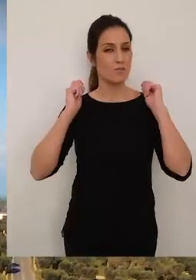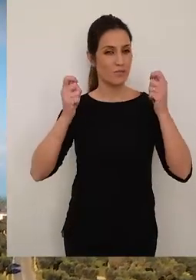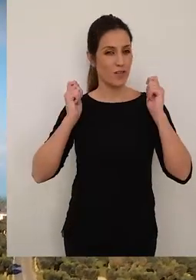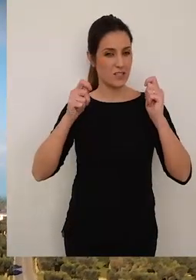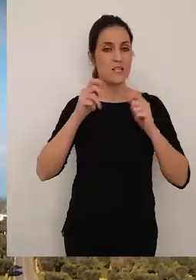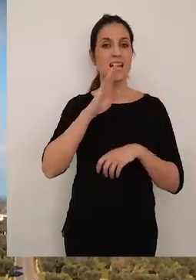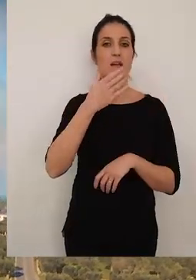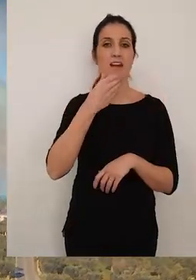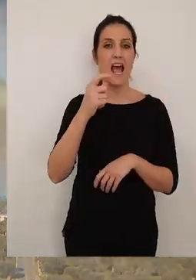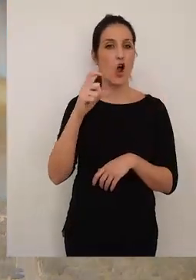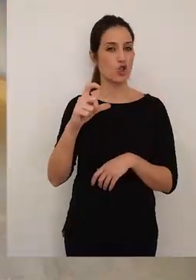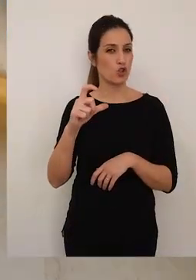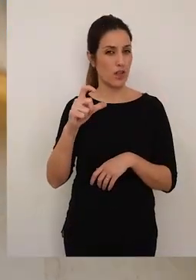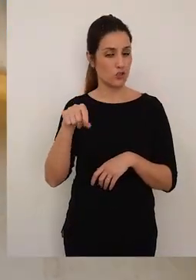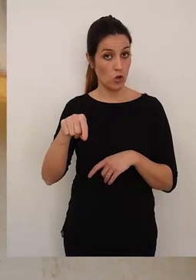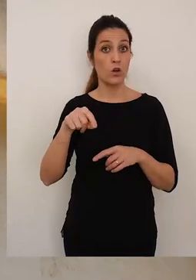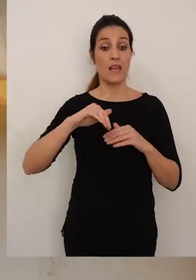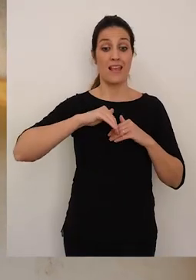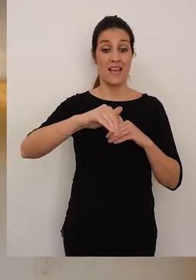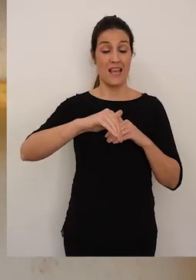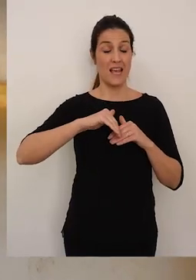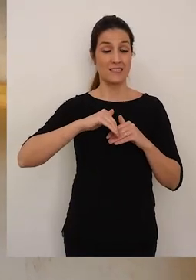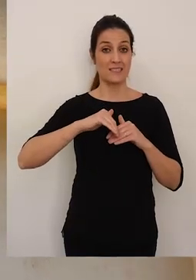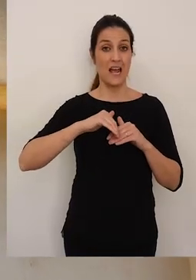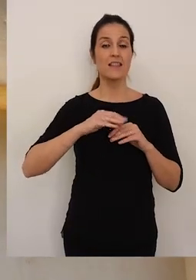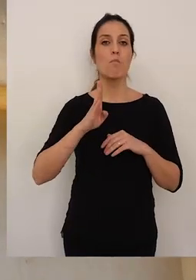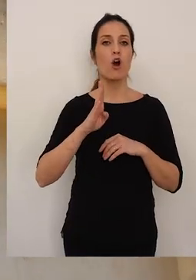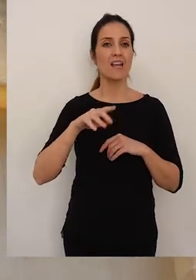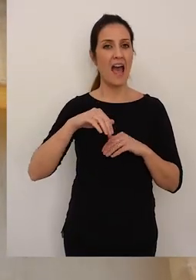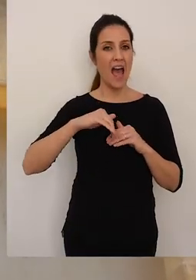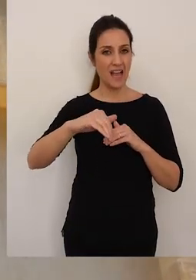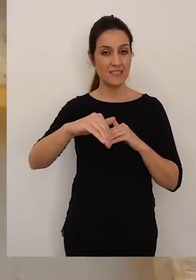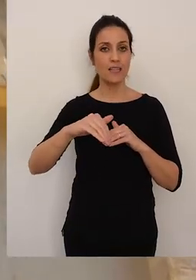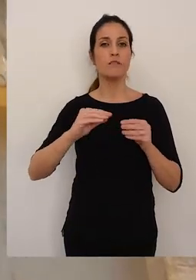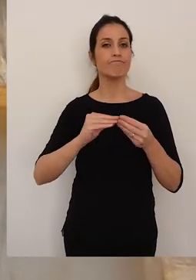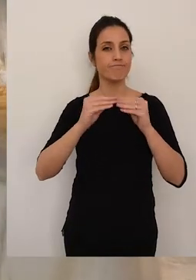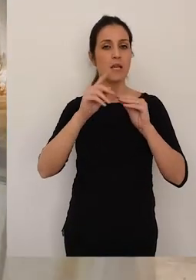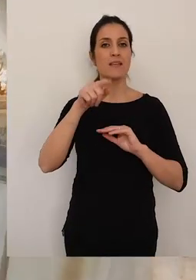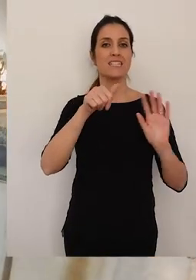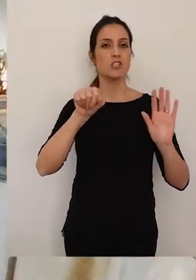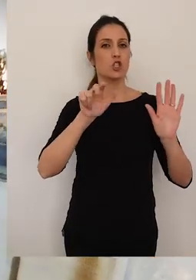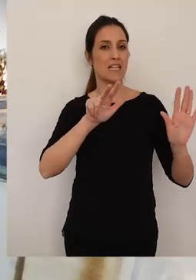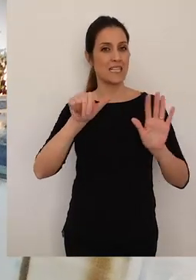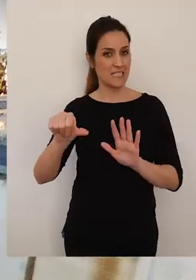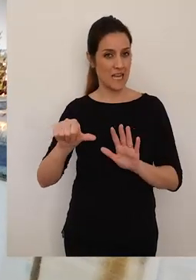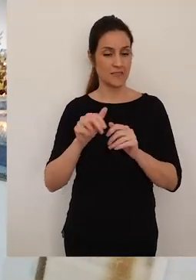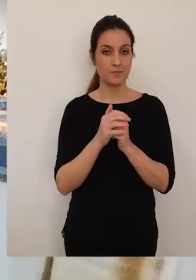Il monastero di Santa Maria della Consolazione, situato sulla provinciale per Borgagne, risale al